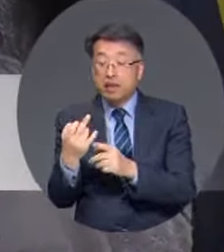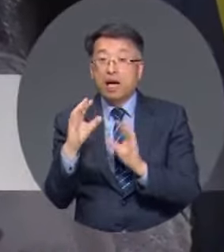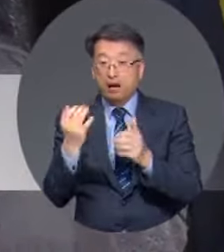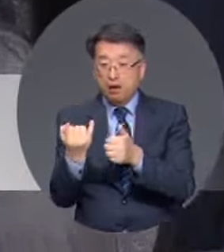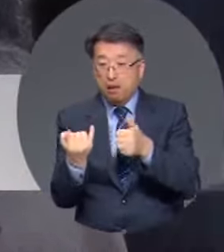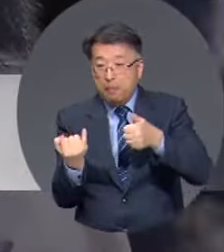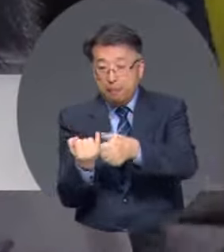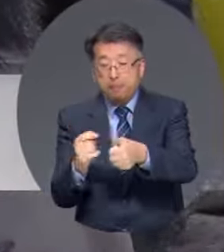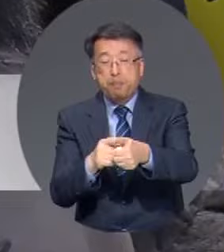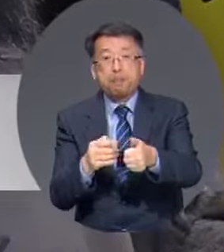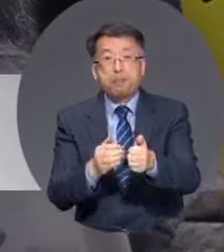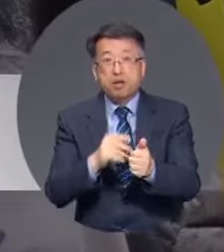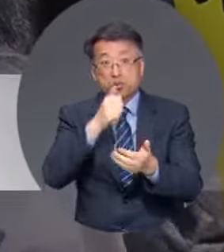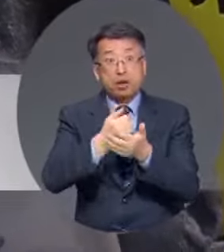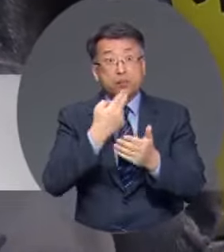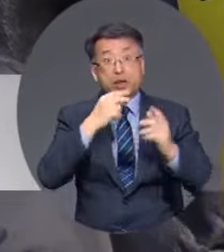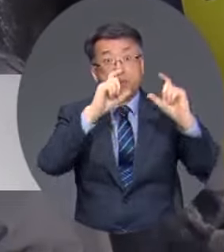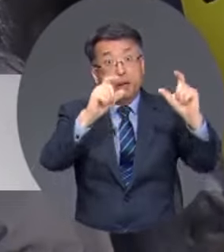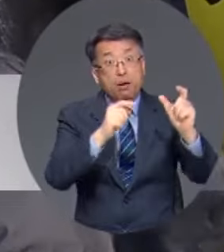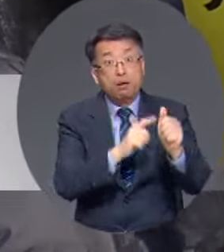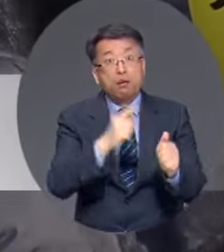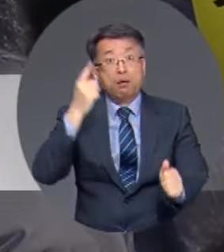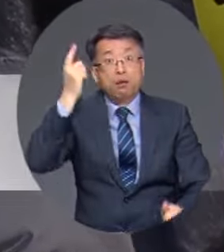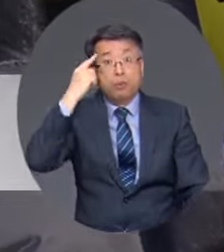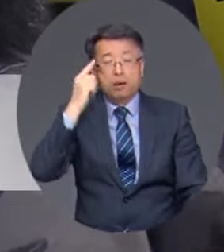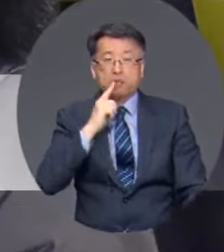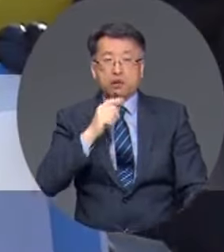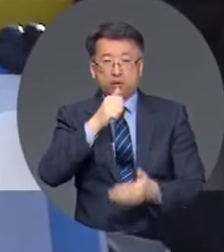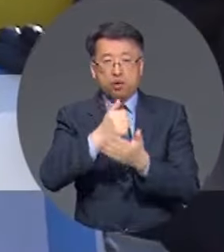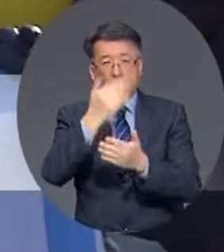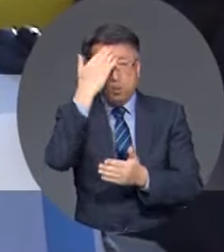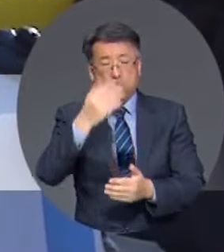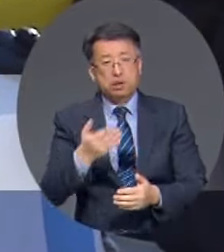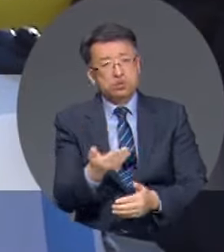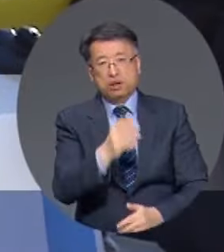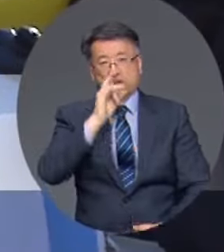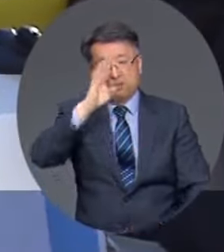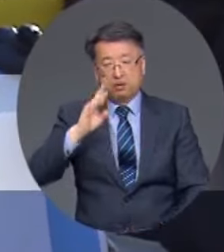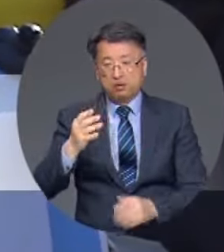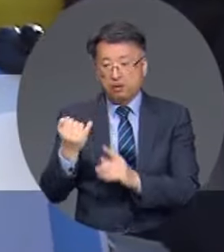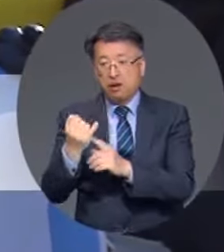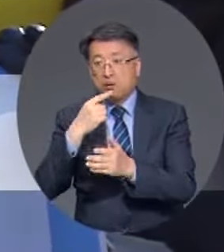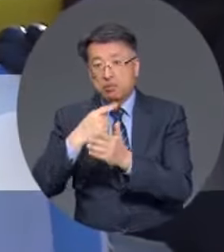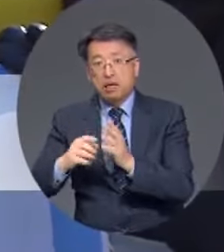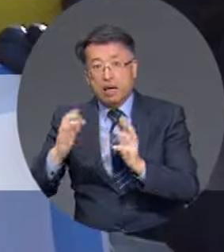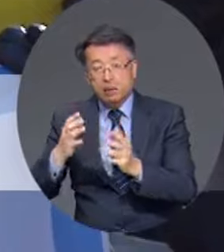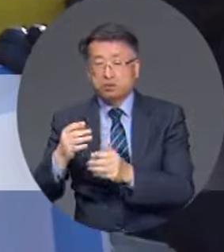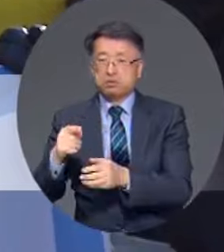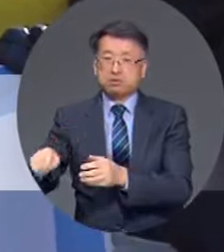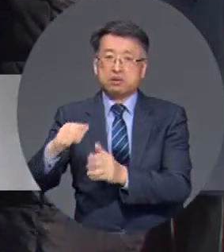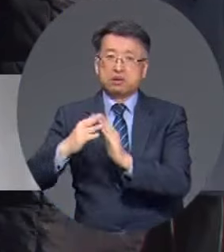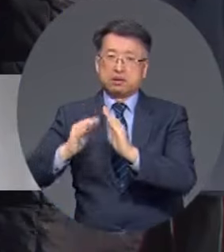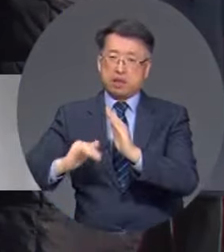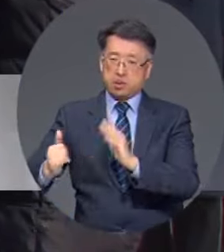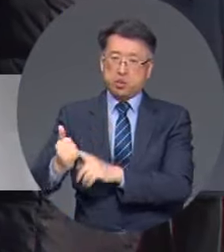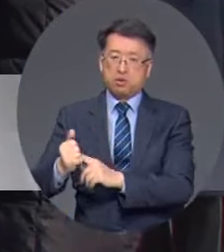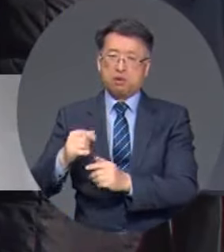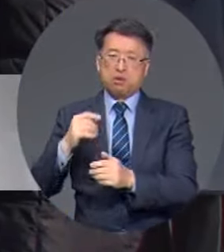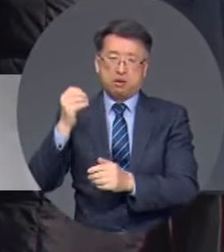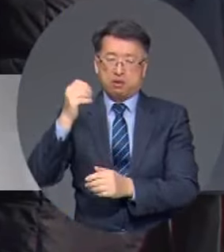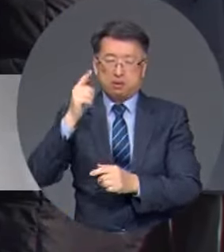피해자에 대해 무죄 선고를 한 것과 관련해 면죄부를 주는 꼴이며 피해 아동과 가족에게 씻을 수 없는 상처를